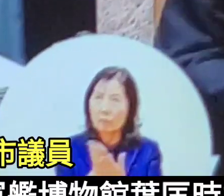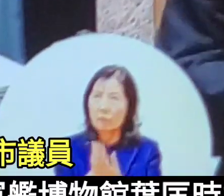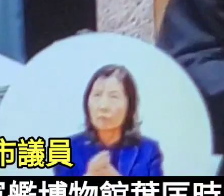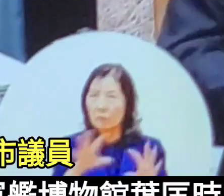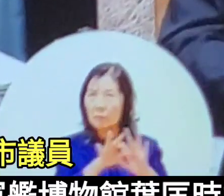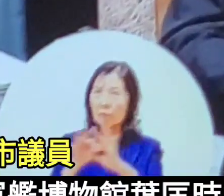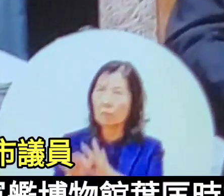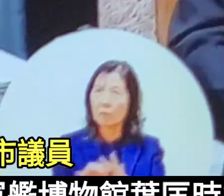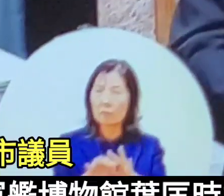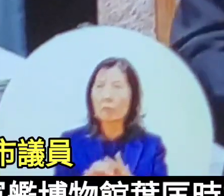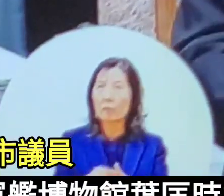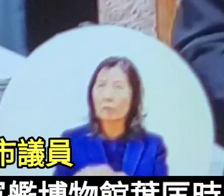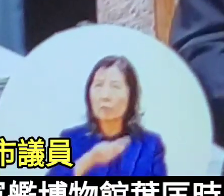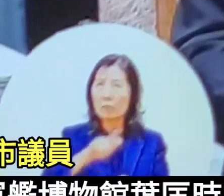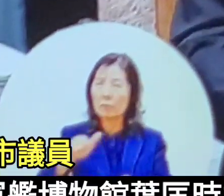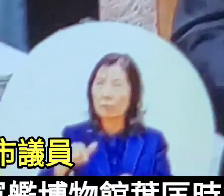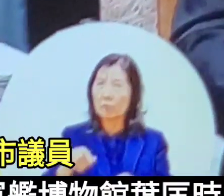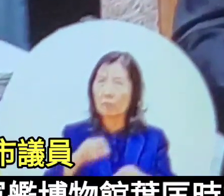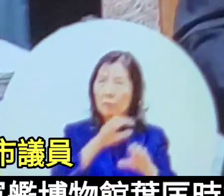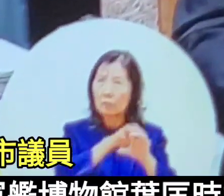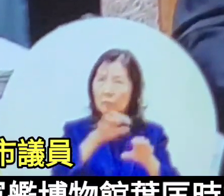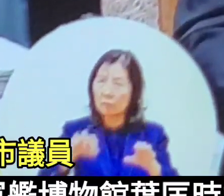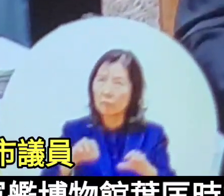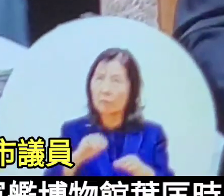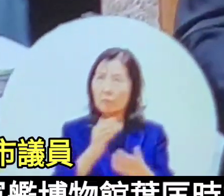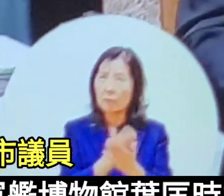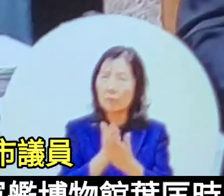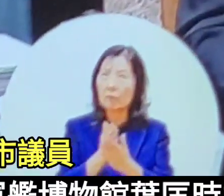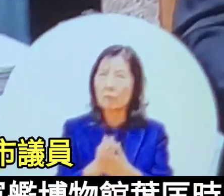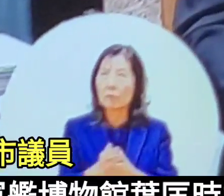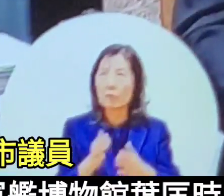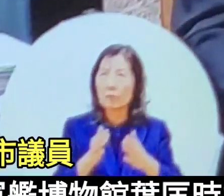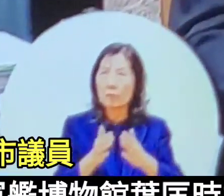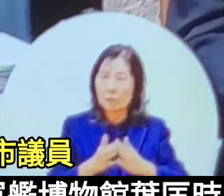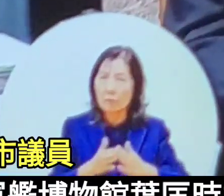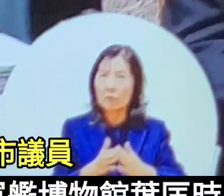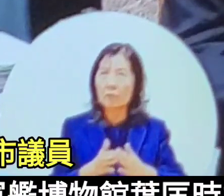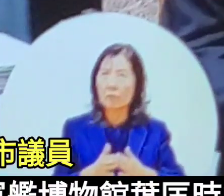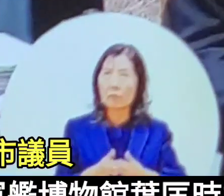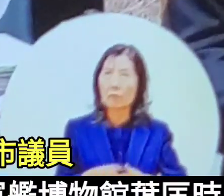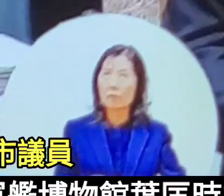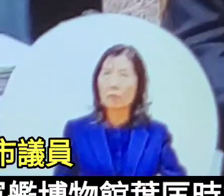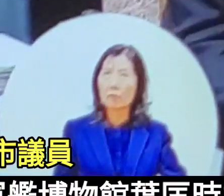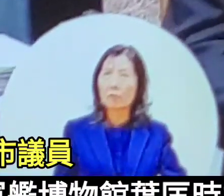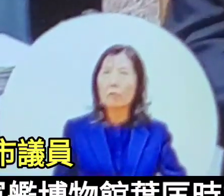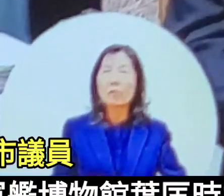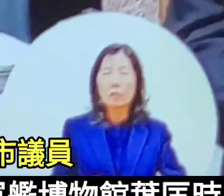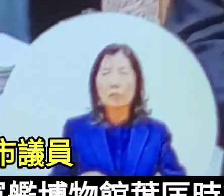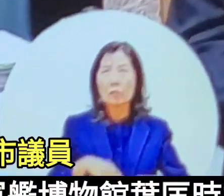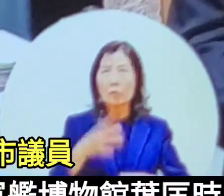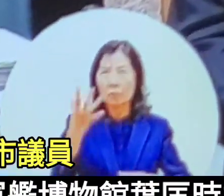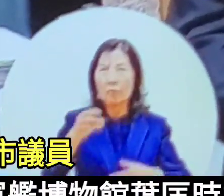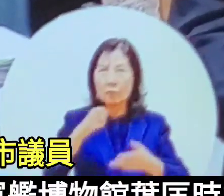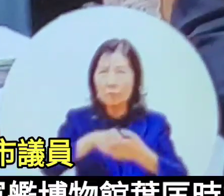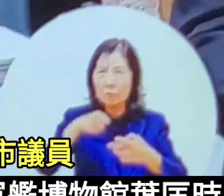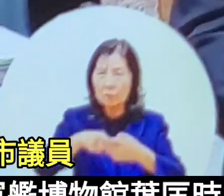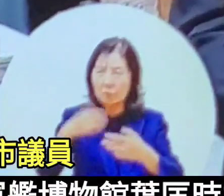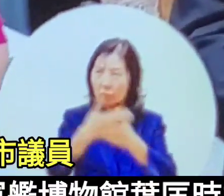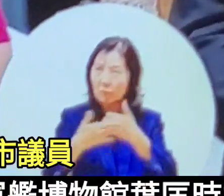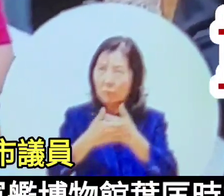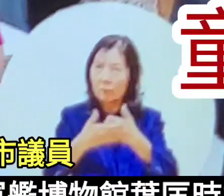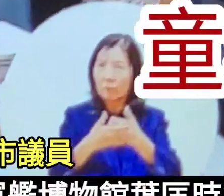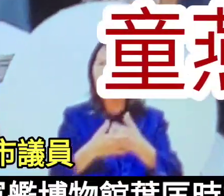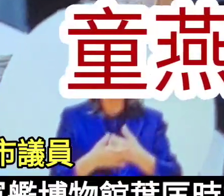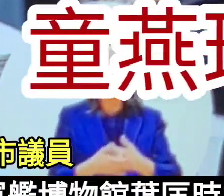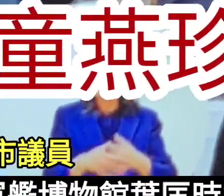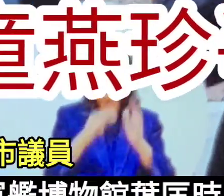的这些实体和模型以外，其实需要有相当大量的一个志工，不管是维护或是